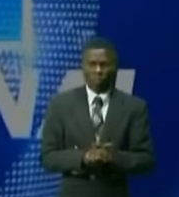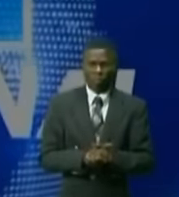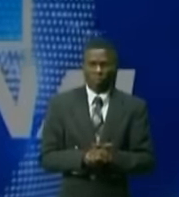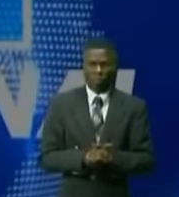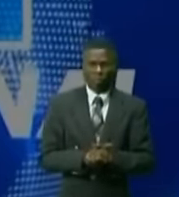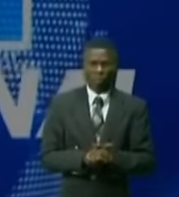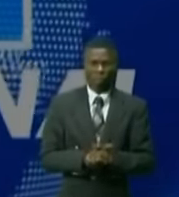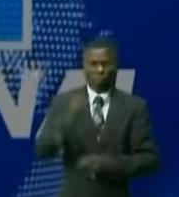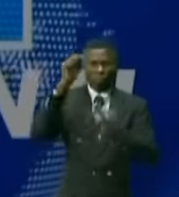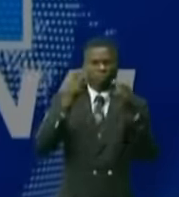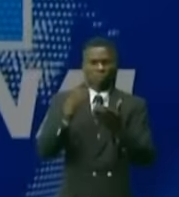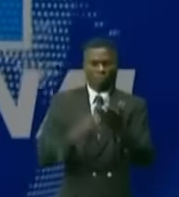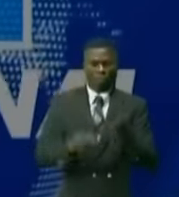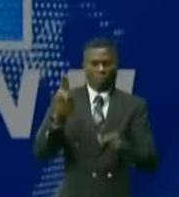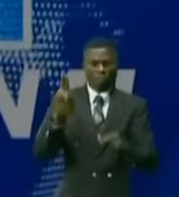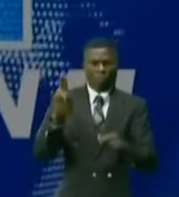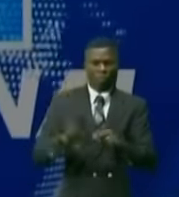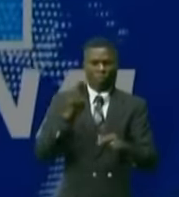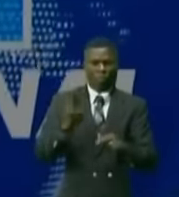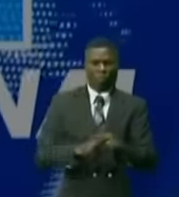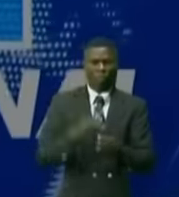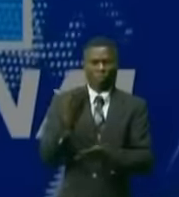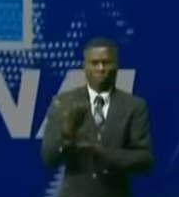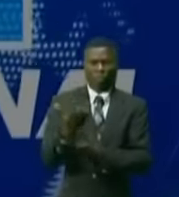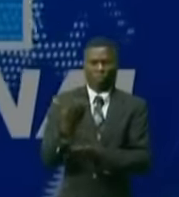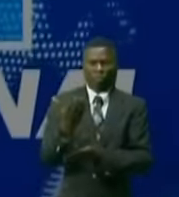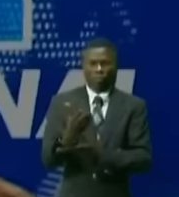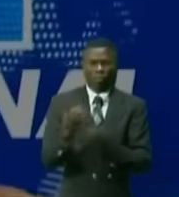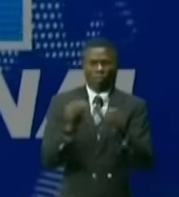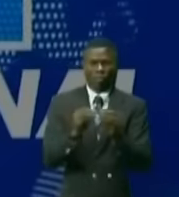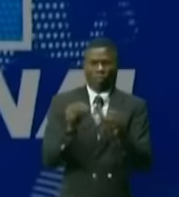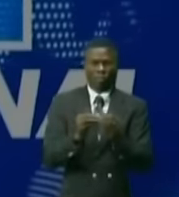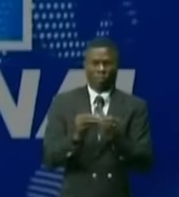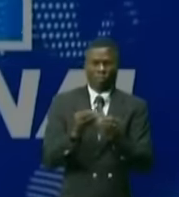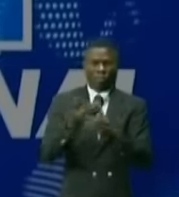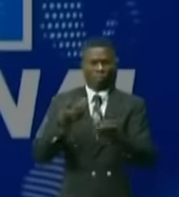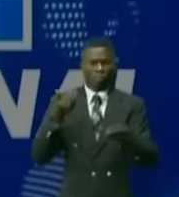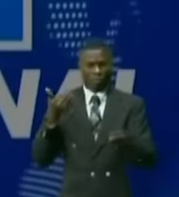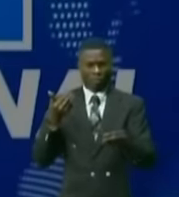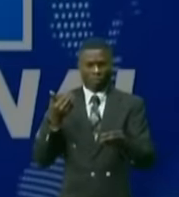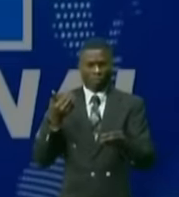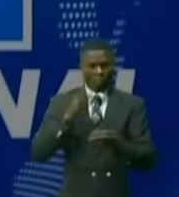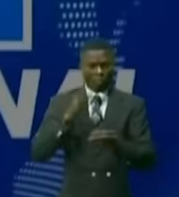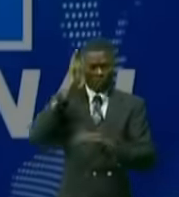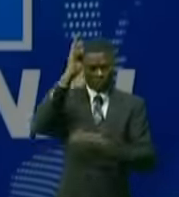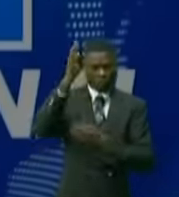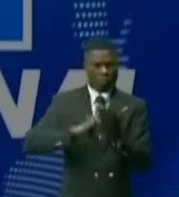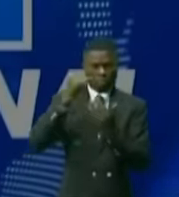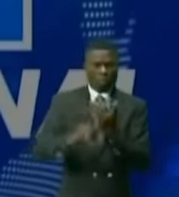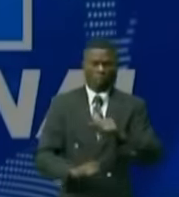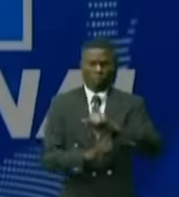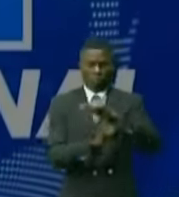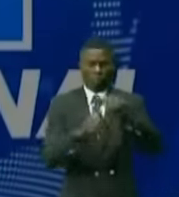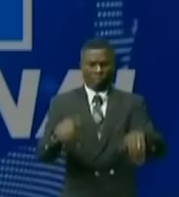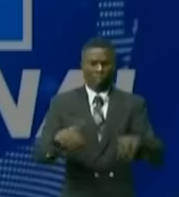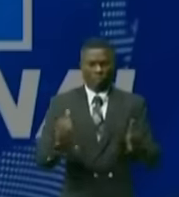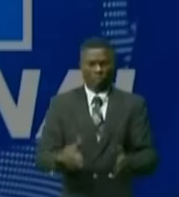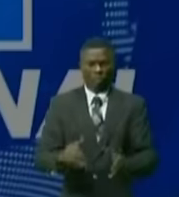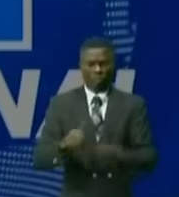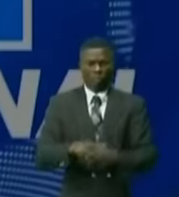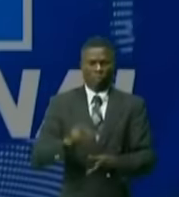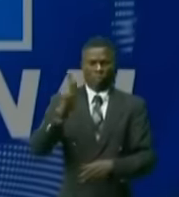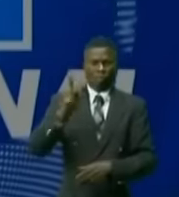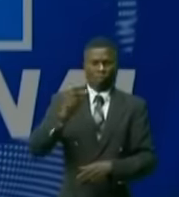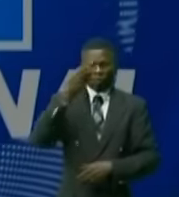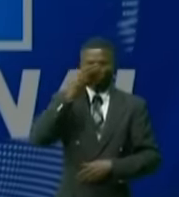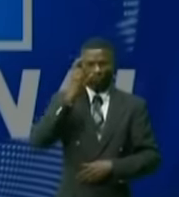Quel est le niveau de l'exécution des recommandations de réunions précédentes sur le projet d'appui agricole dans le Kivu